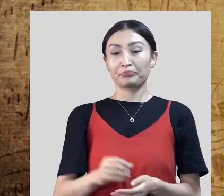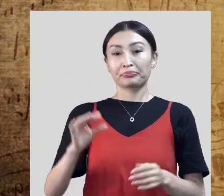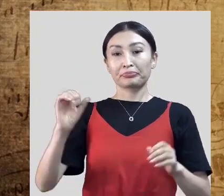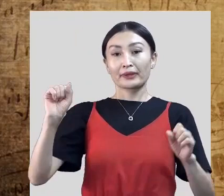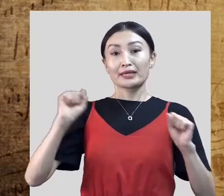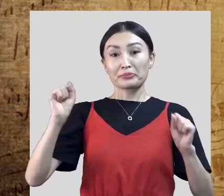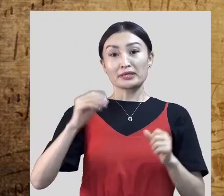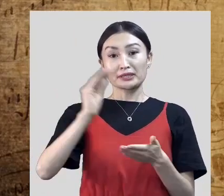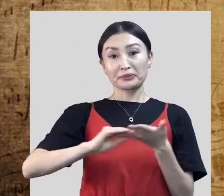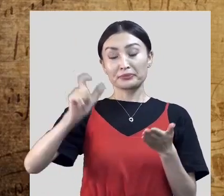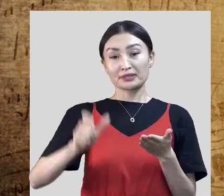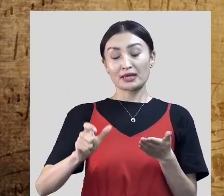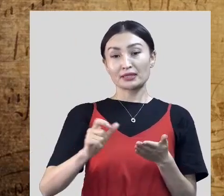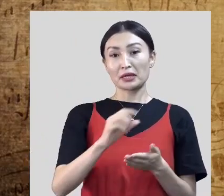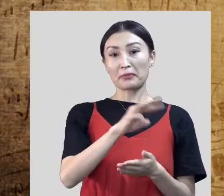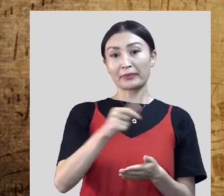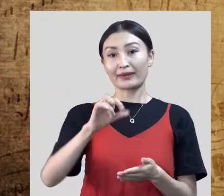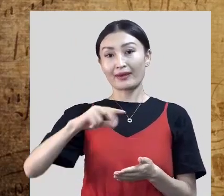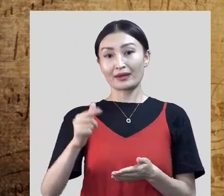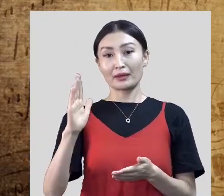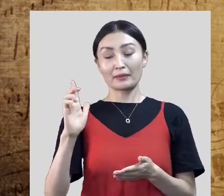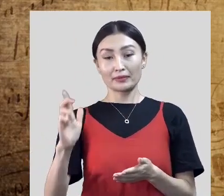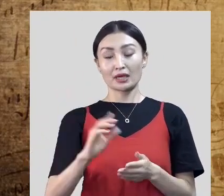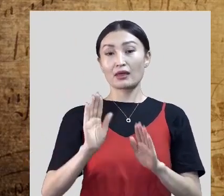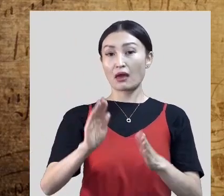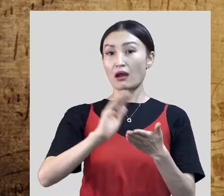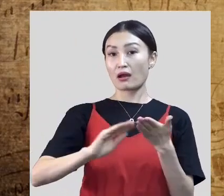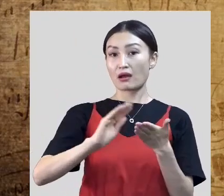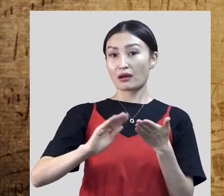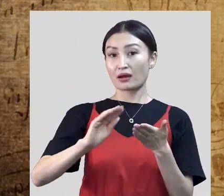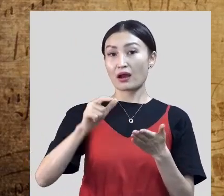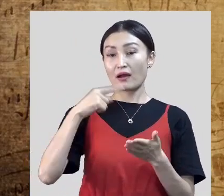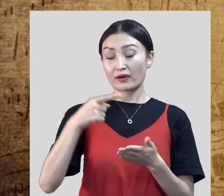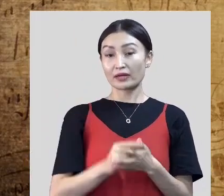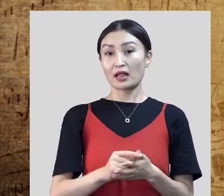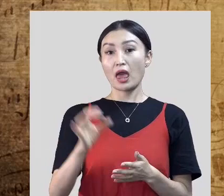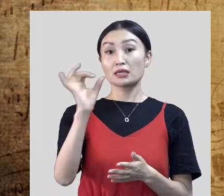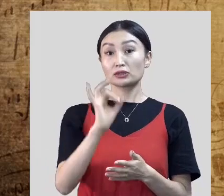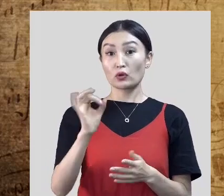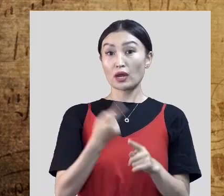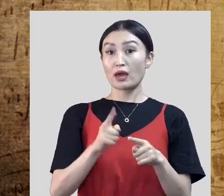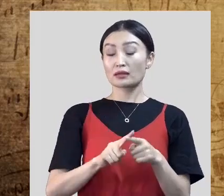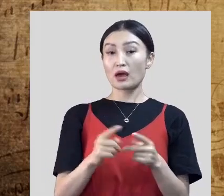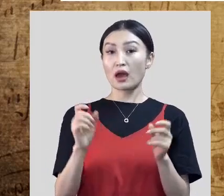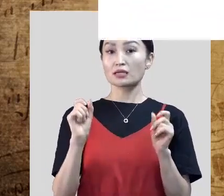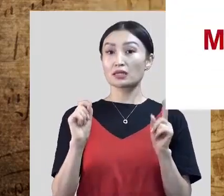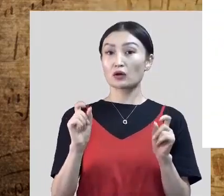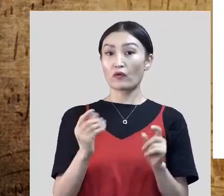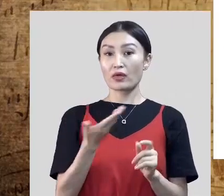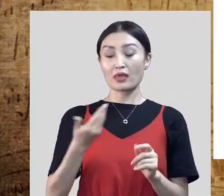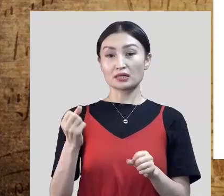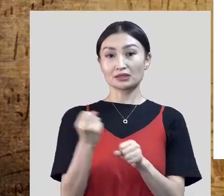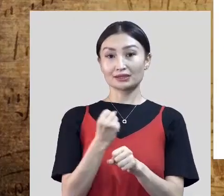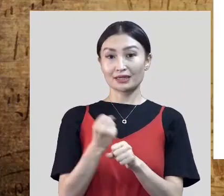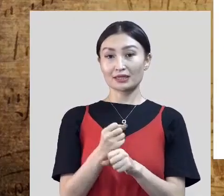Испанский писатель Мигель де Сервантес так говорил об истории. История – это сокровищница наших